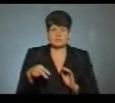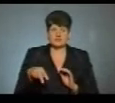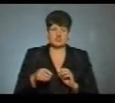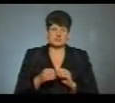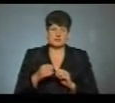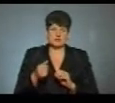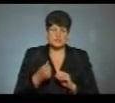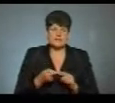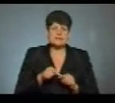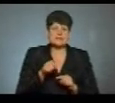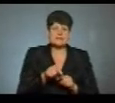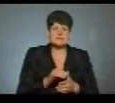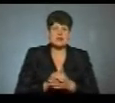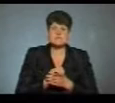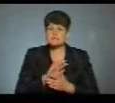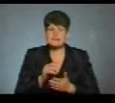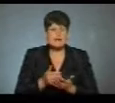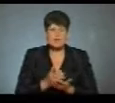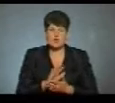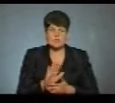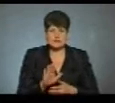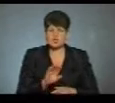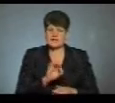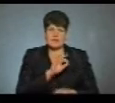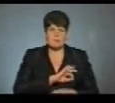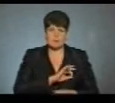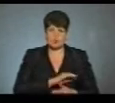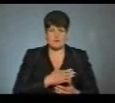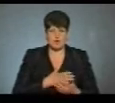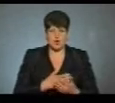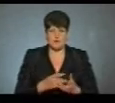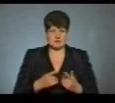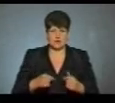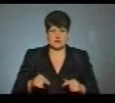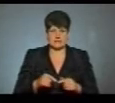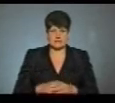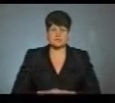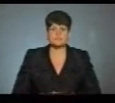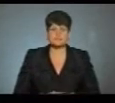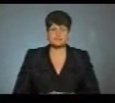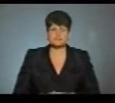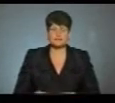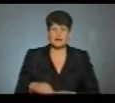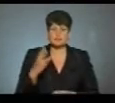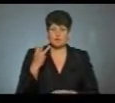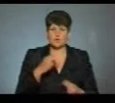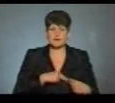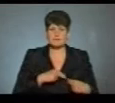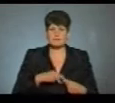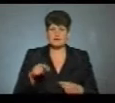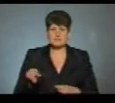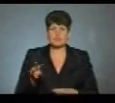Ця асоціація – неполітична та неприбуткова громадська організація. Троє працівників